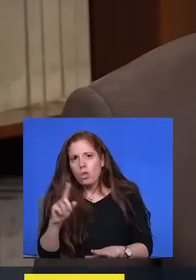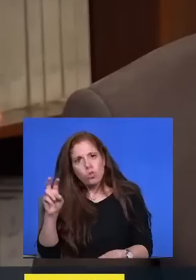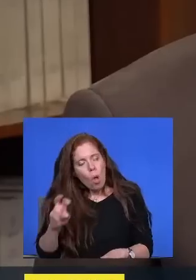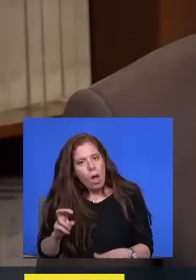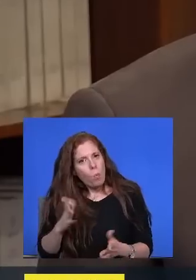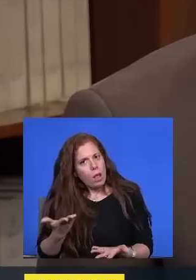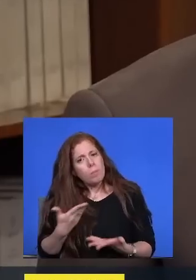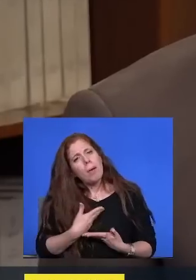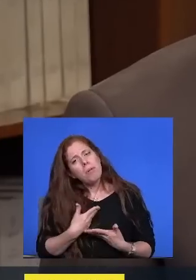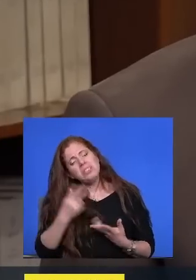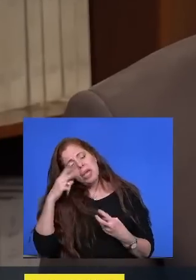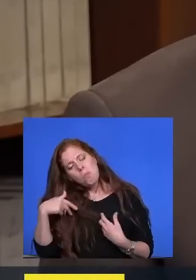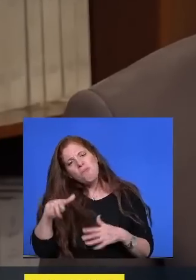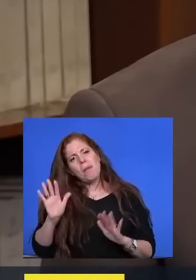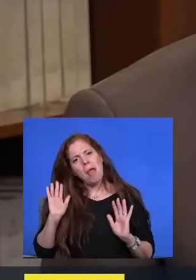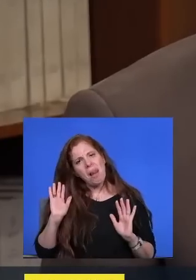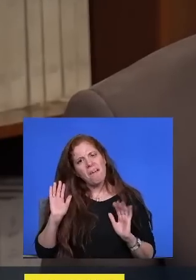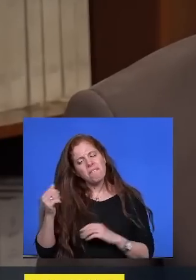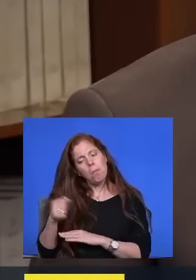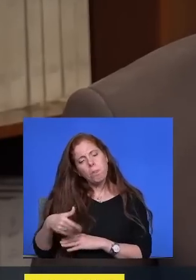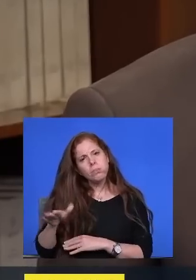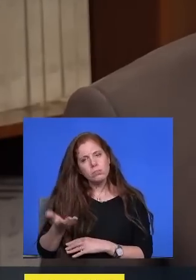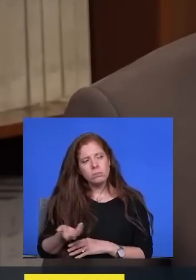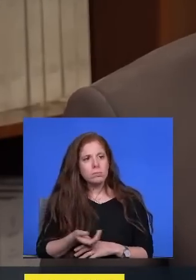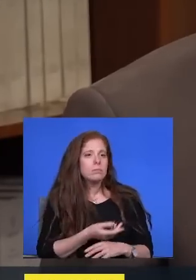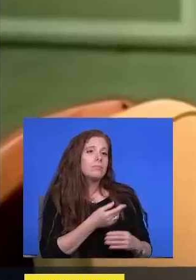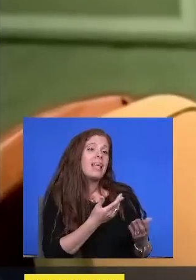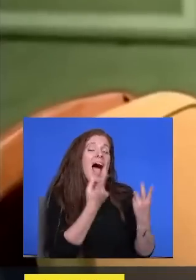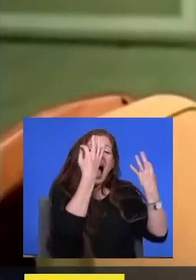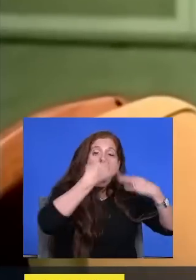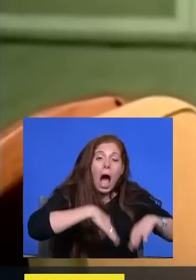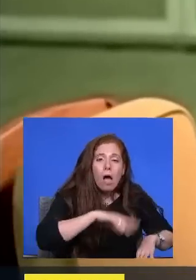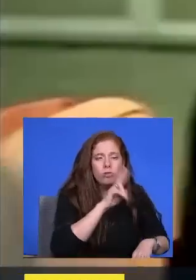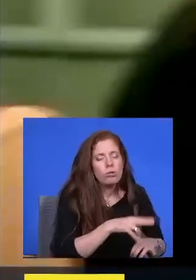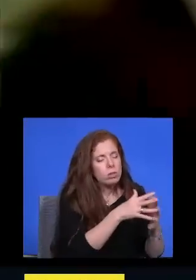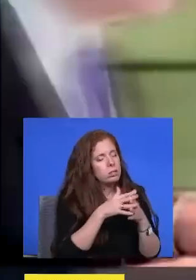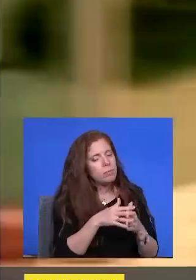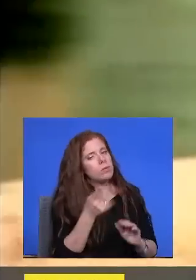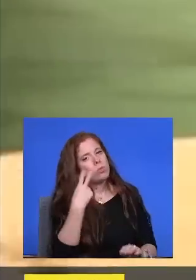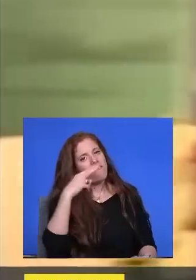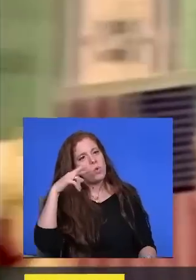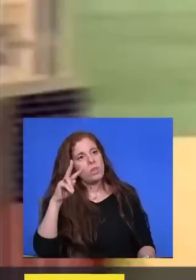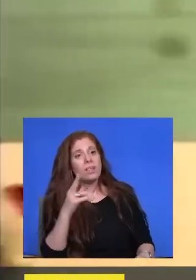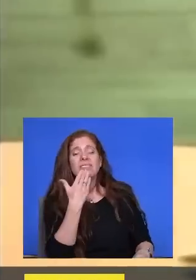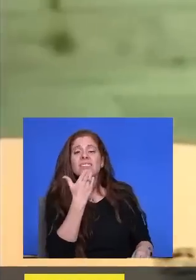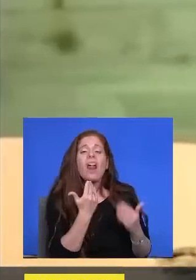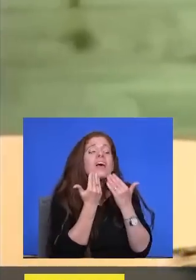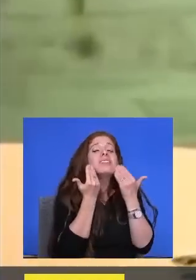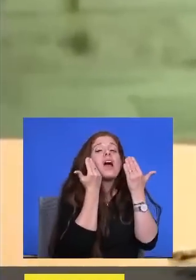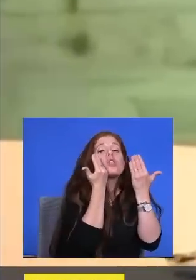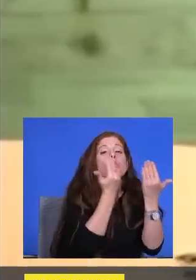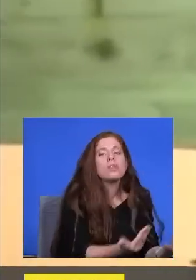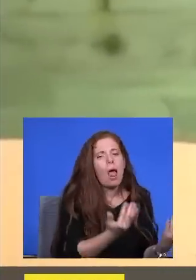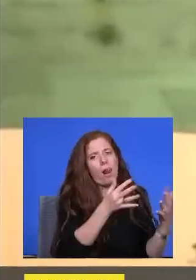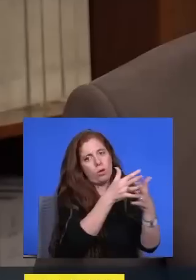מאליו. הערכה עצומה שיש לנו לארצות הברית היא רק הולכת ומתחזקת. ישראל בסך הכל אסירה תודה לארצות הברית על כל מה